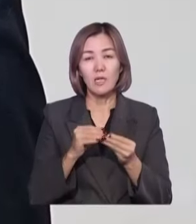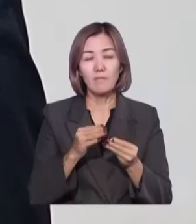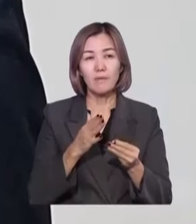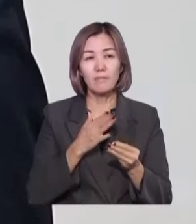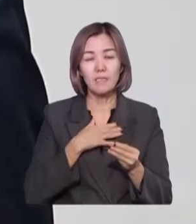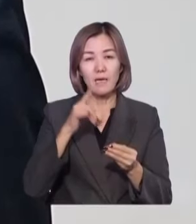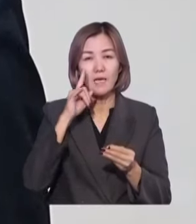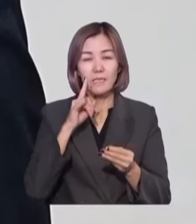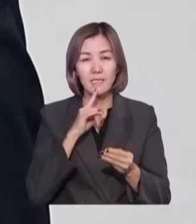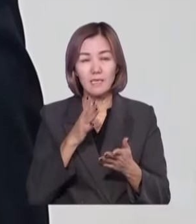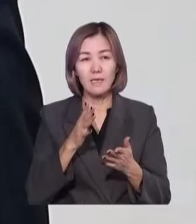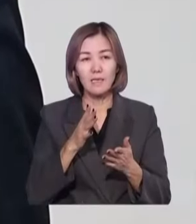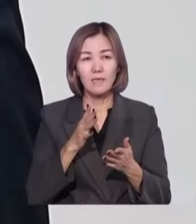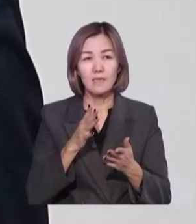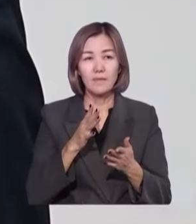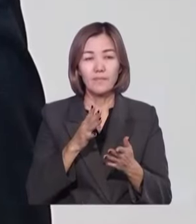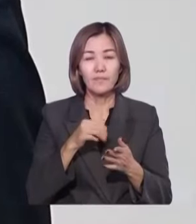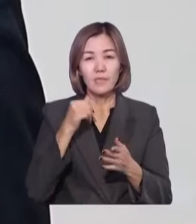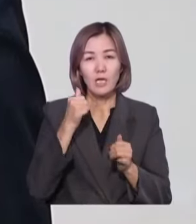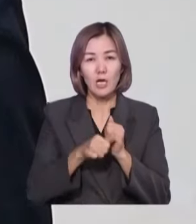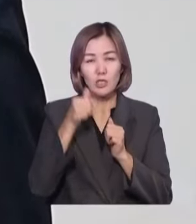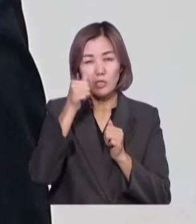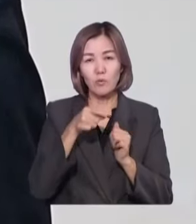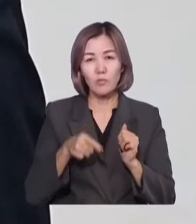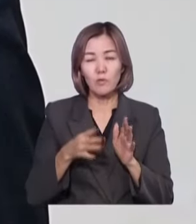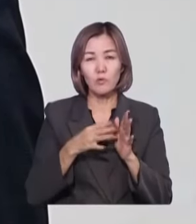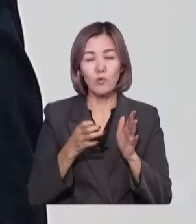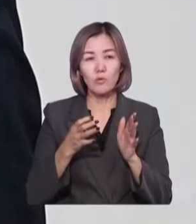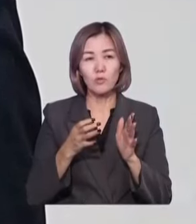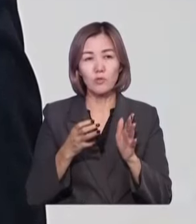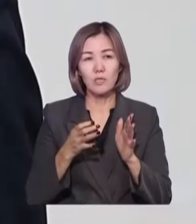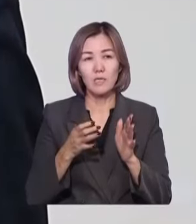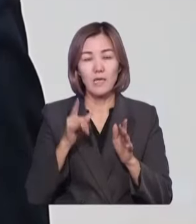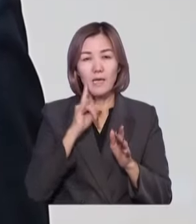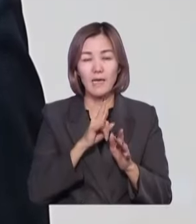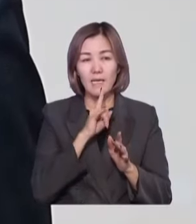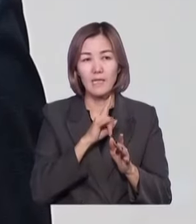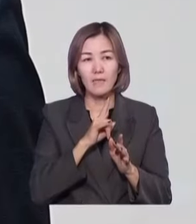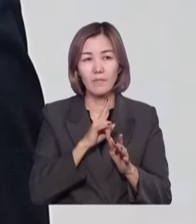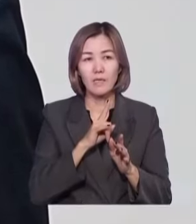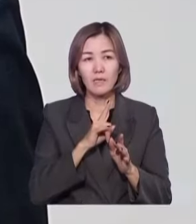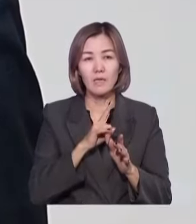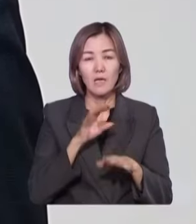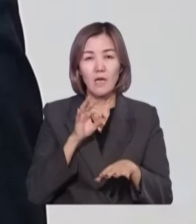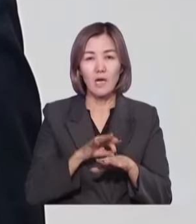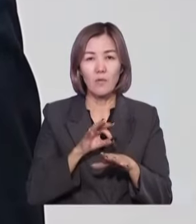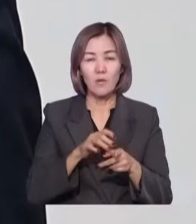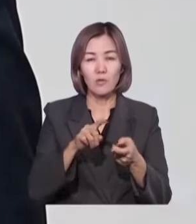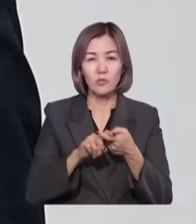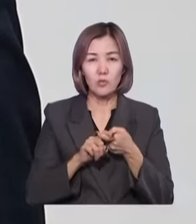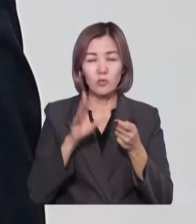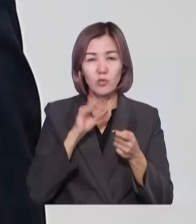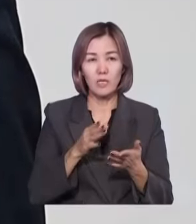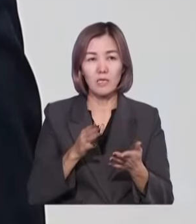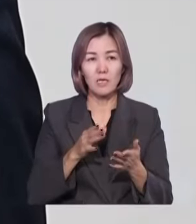біздің елімізде, Қазақстанда жылда 1900-ден астам әйел адамдар осы ауруды жұқтырады.